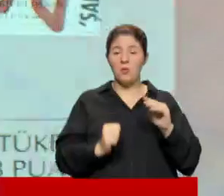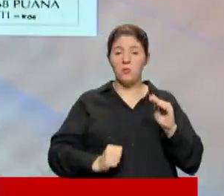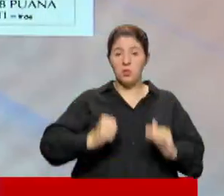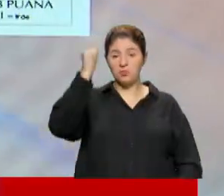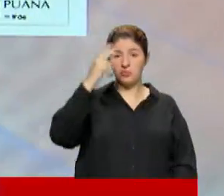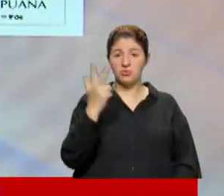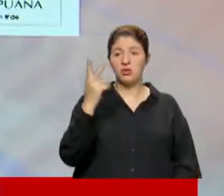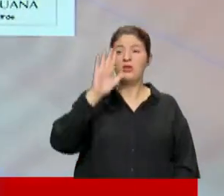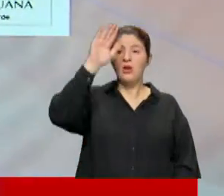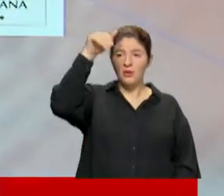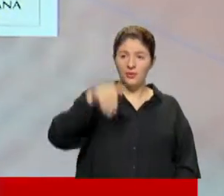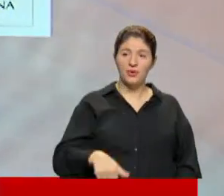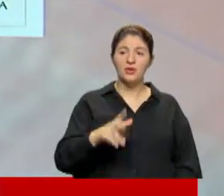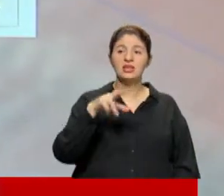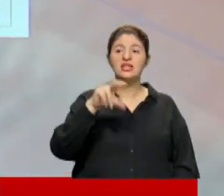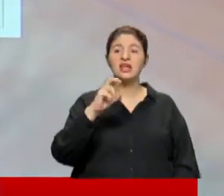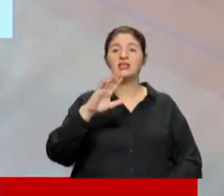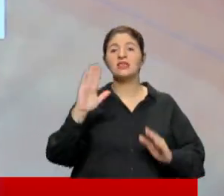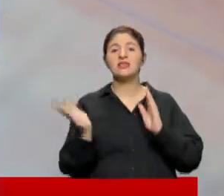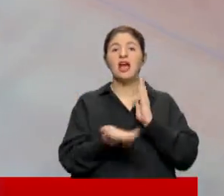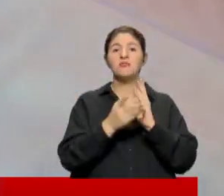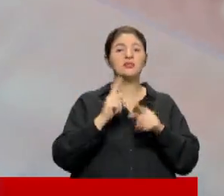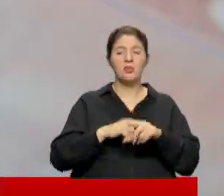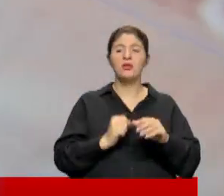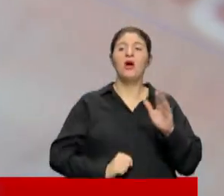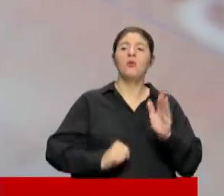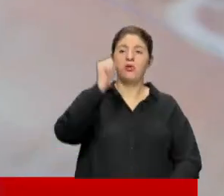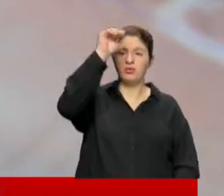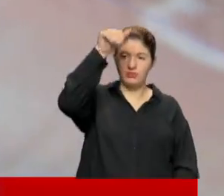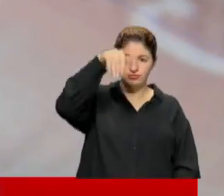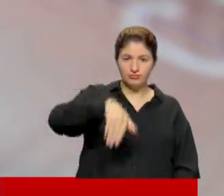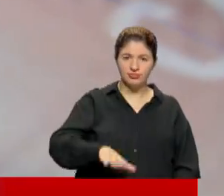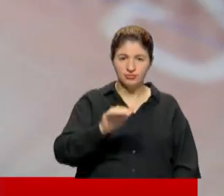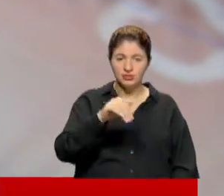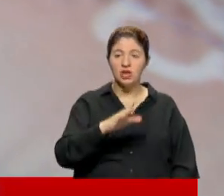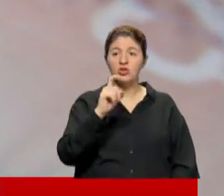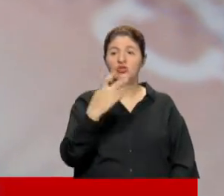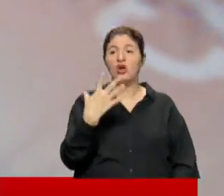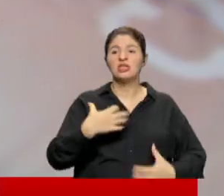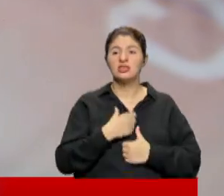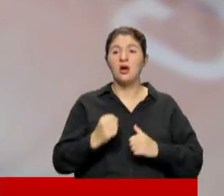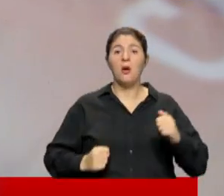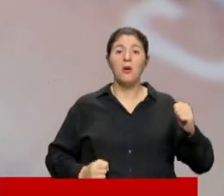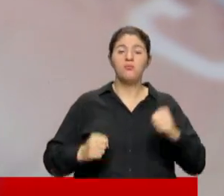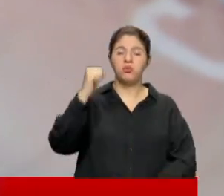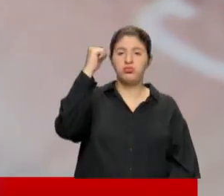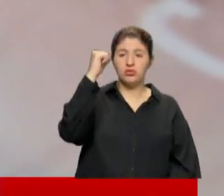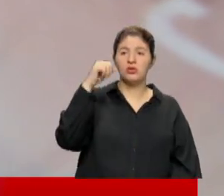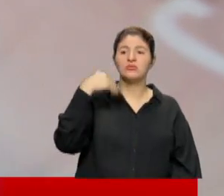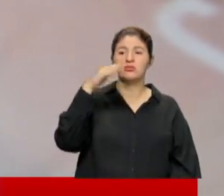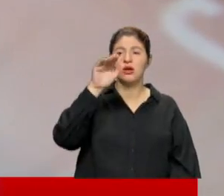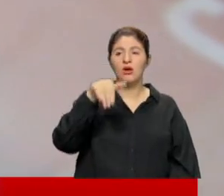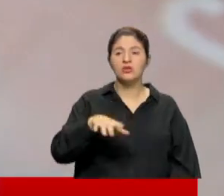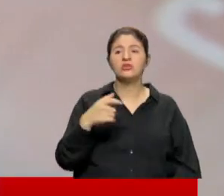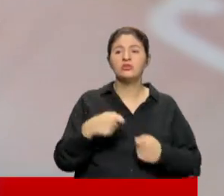düşüyor 80 darbesinde b sıçrama sonra yine dalgalı seyrediyor 94 krizinde bir sıçrama sonra